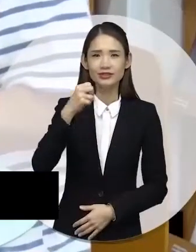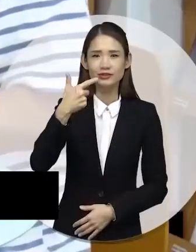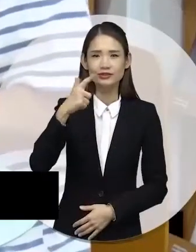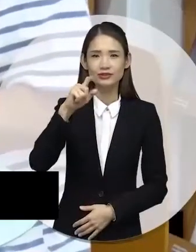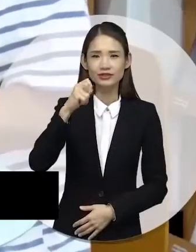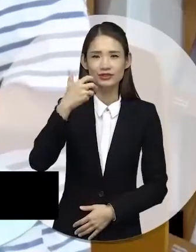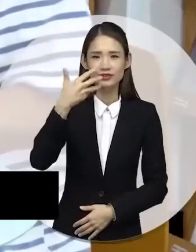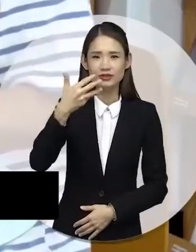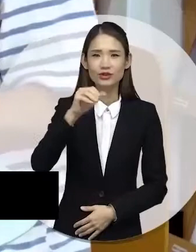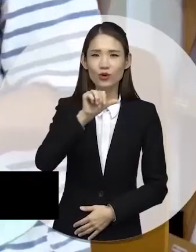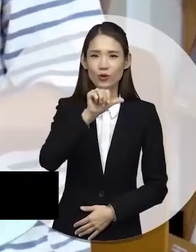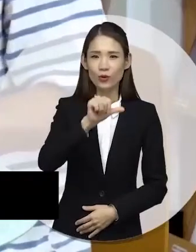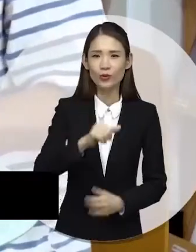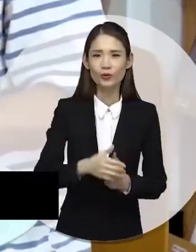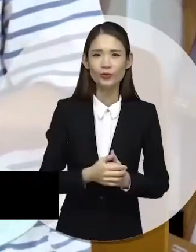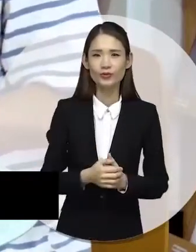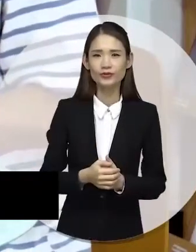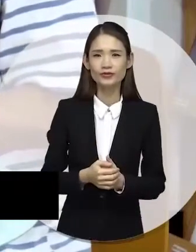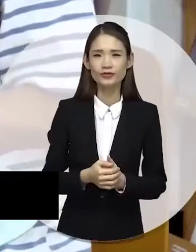28. 잠깐만 5번.